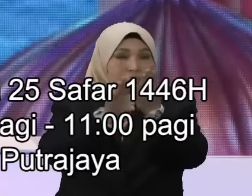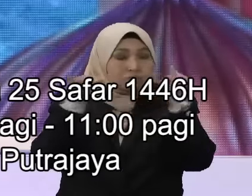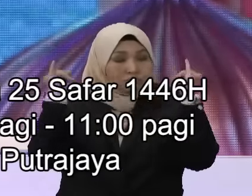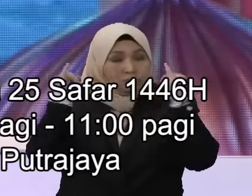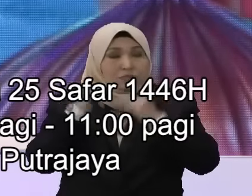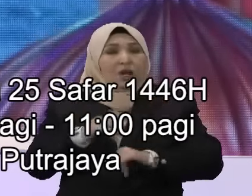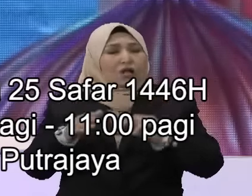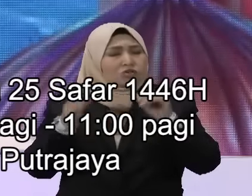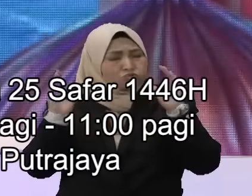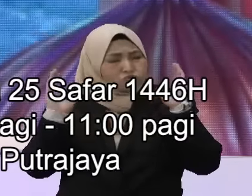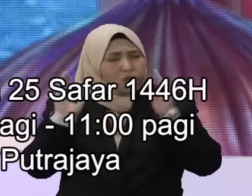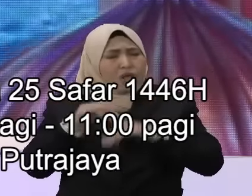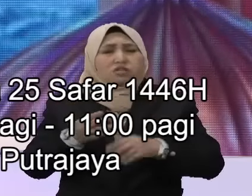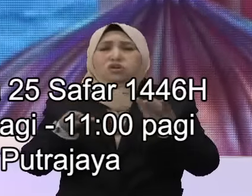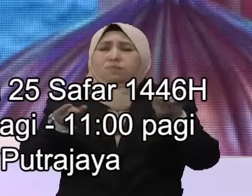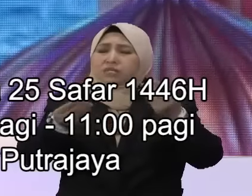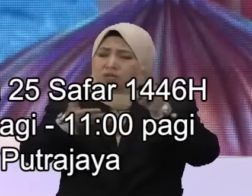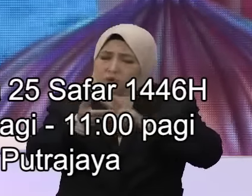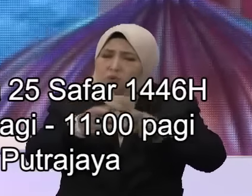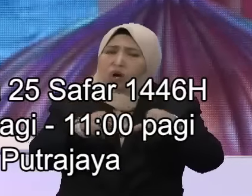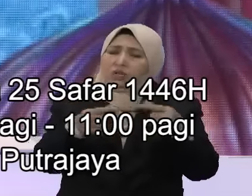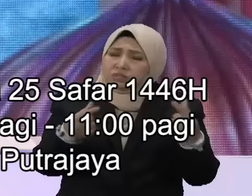Solatnya, zikirnya, baca Al-Qurannya,